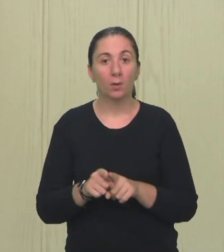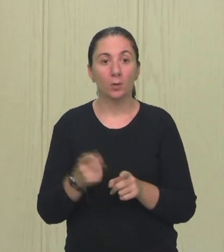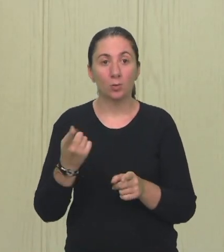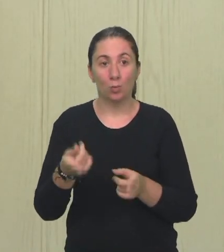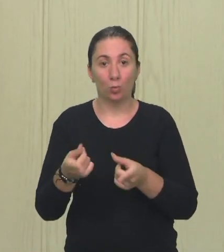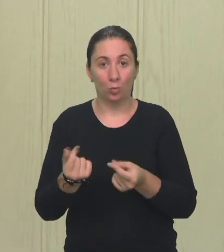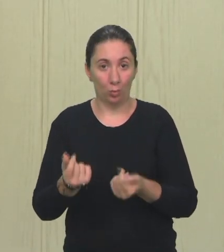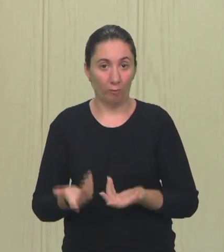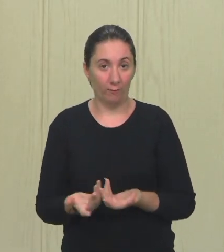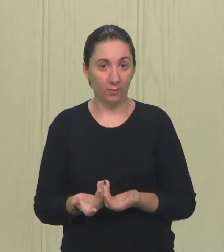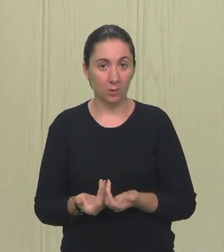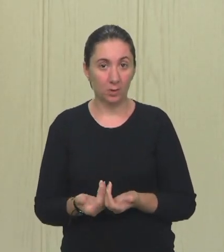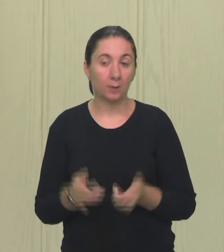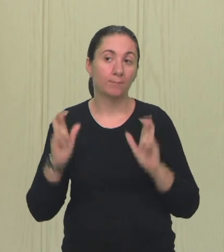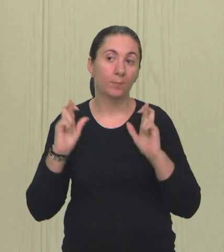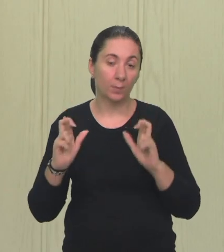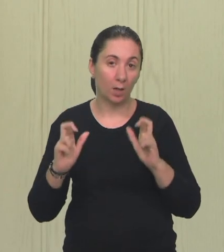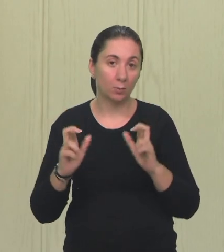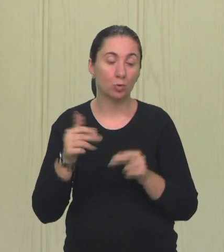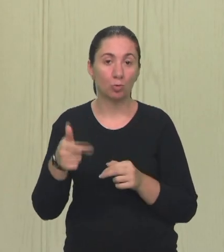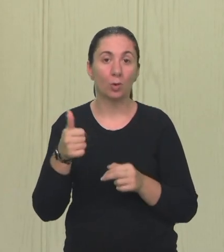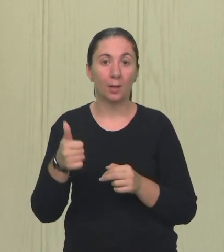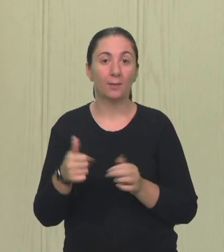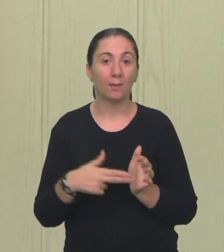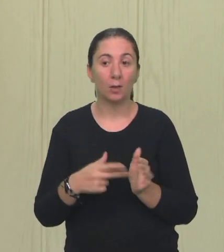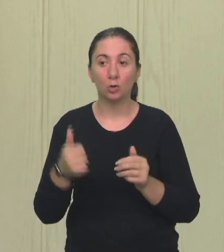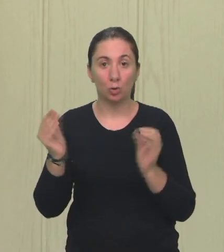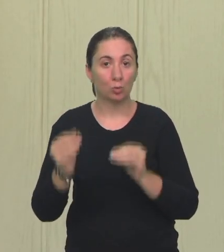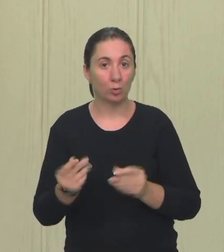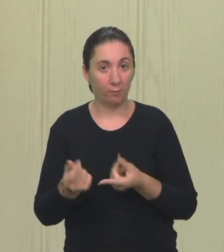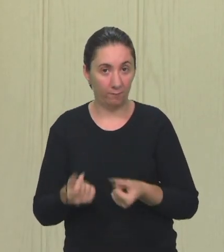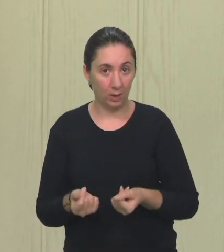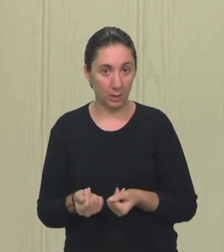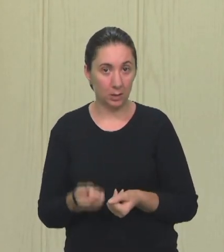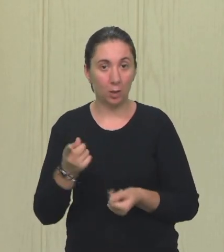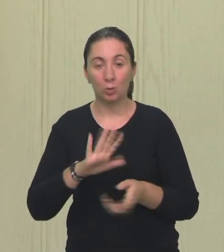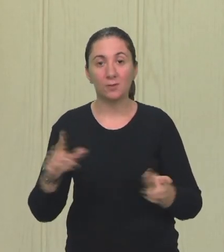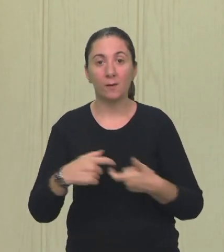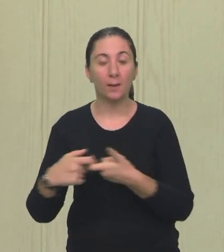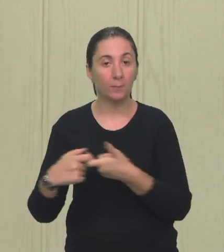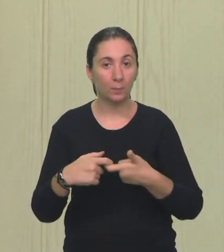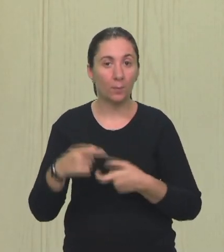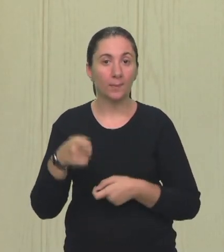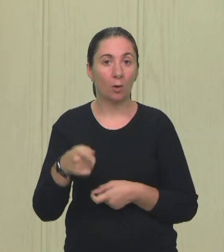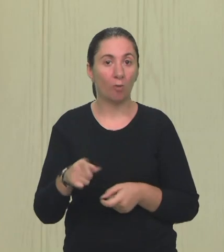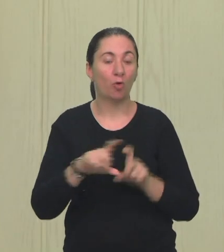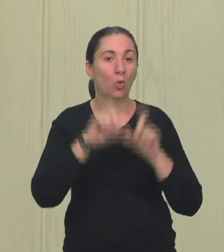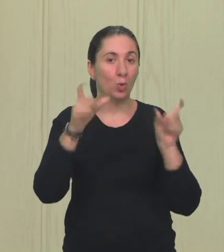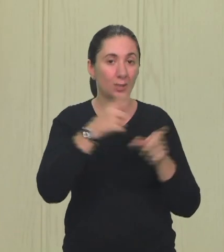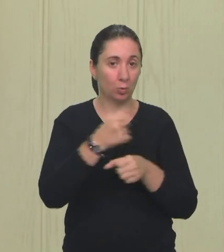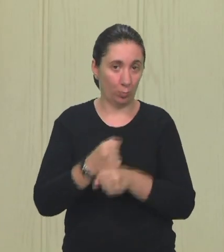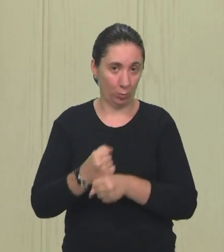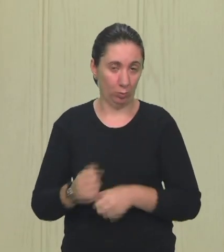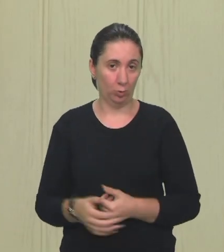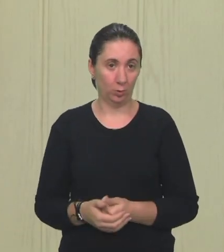budžeta. Ali evo, nadamo se da će to biti jedan od načina sustavnog financiranja i to se u stvari sve nadovezuje na ovu institucionalnu